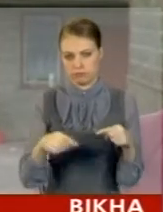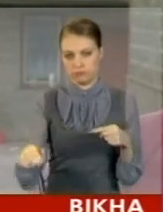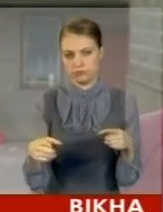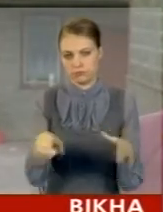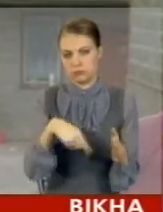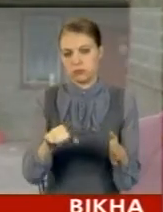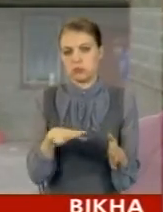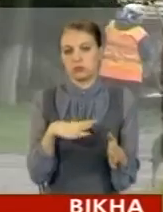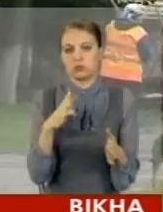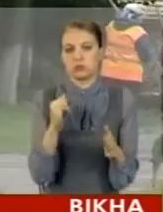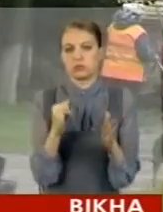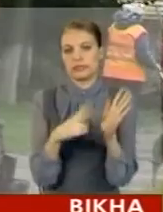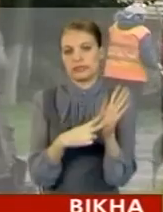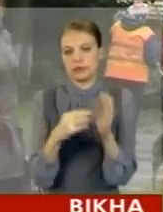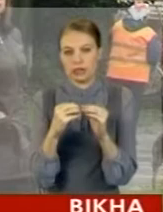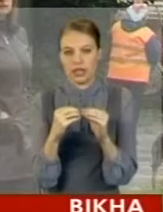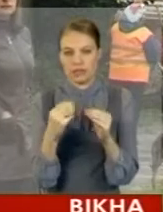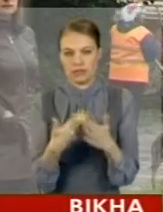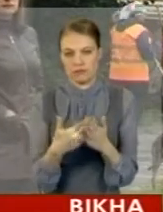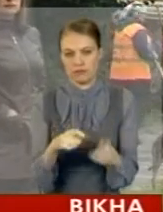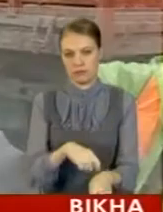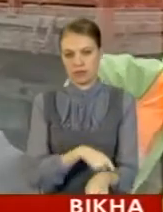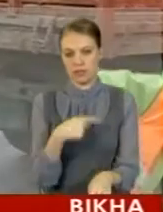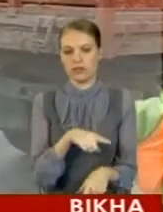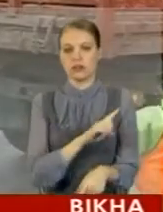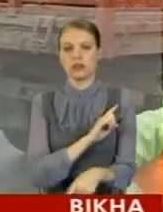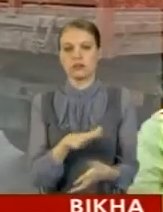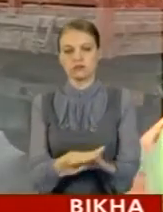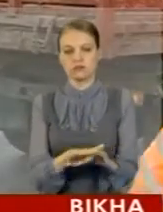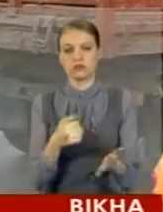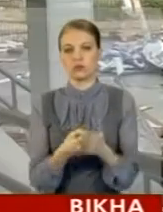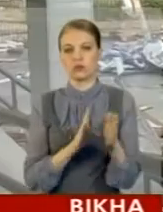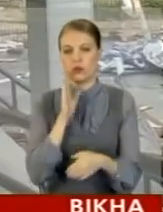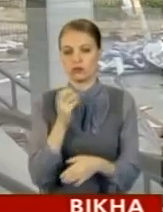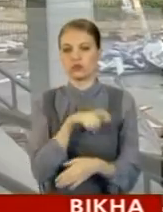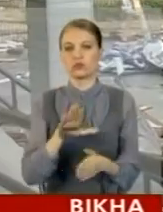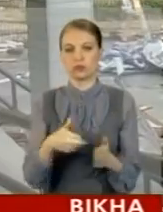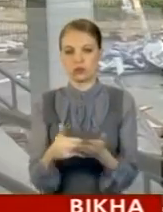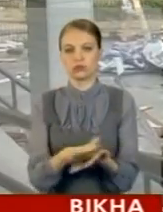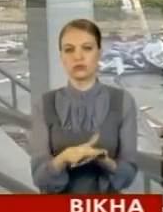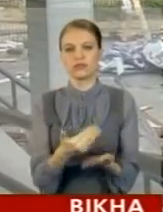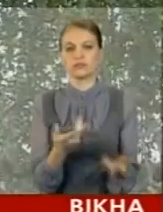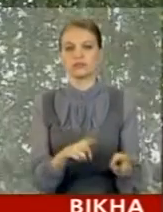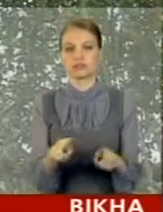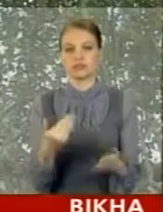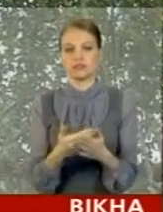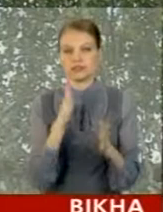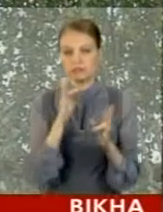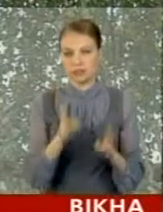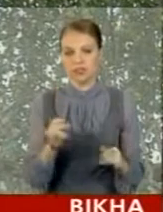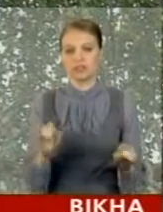7, 10 від сили. Тяжка ніч комунальників затягнулася до ранку. Вони ще й досі прибирають наслідки стихії та